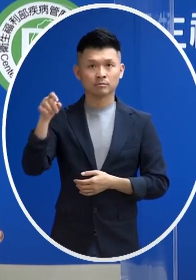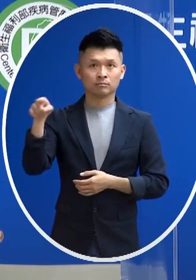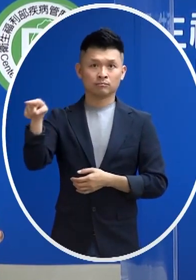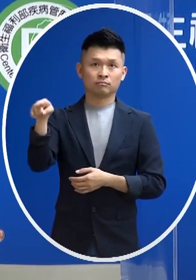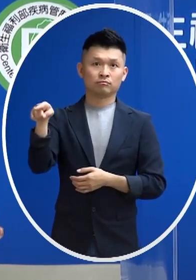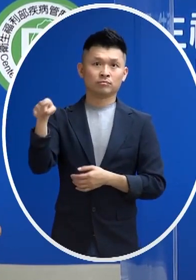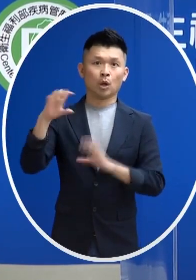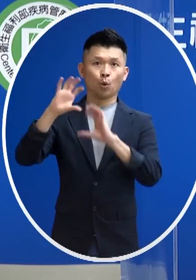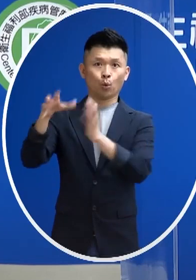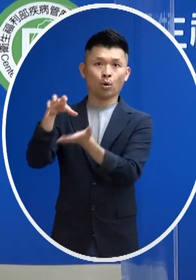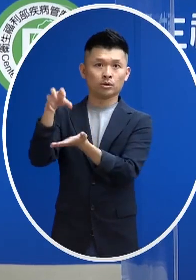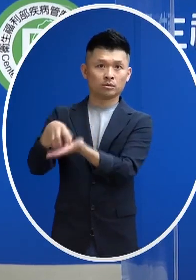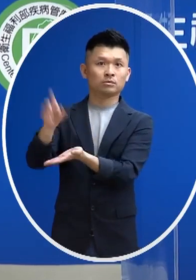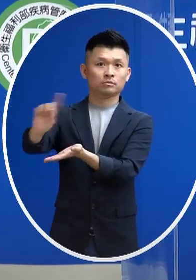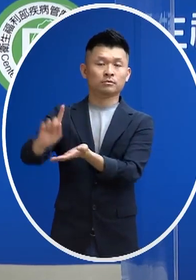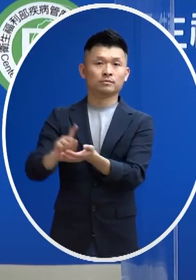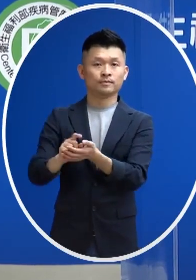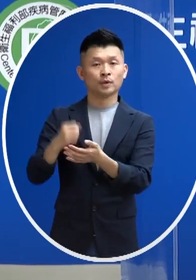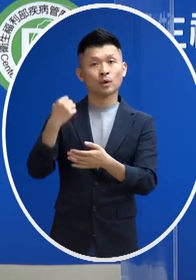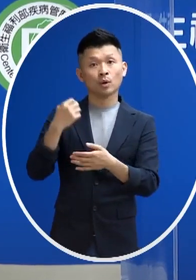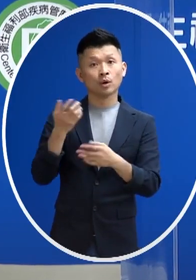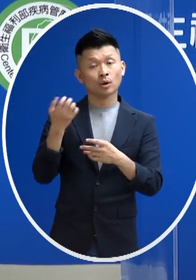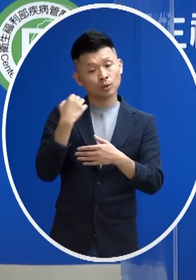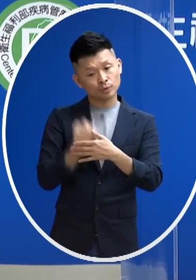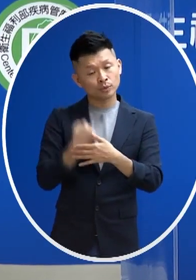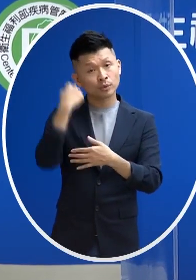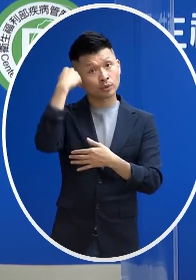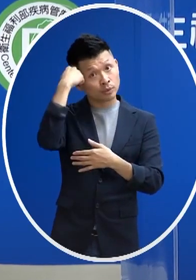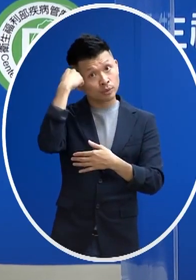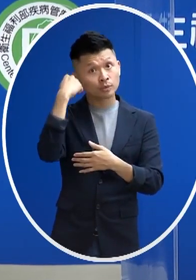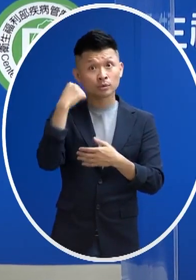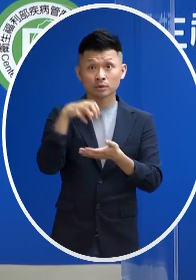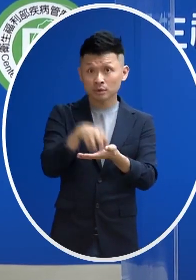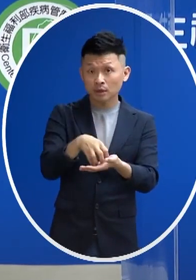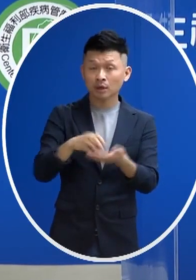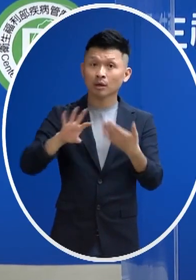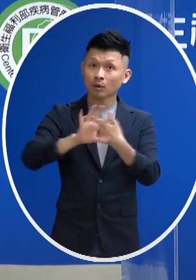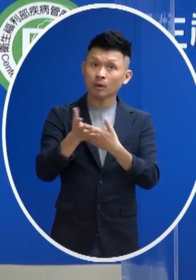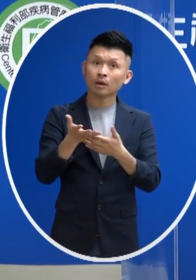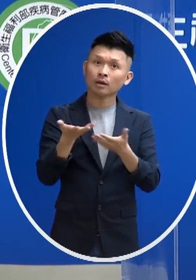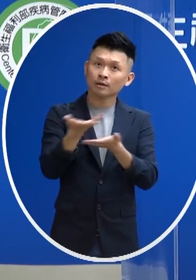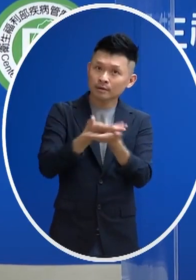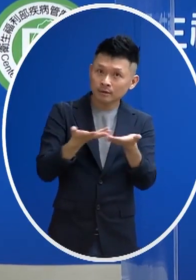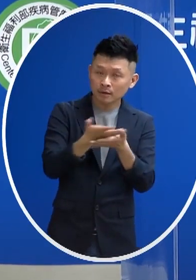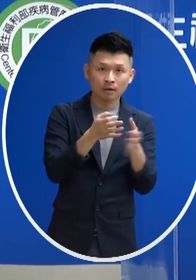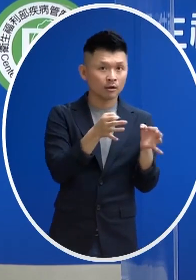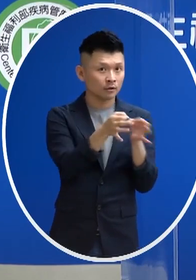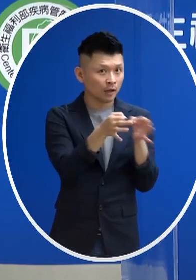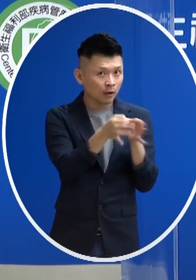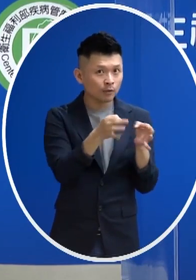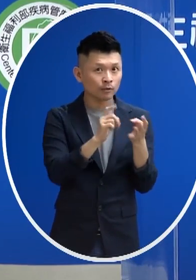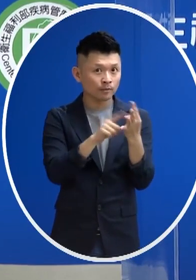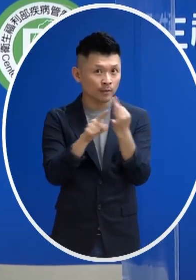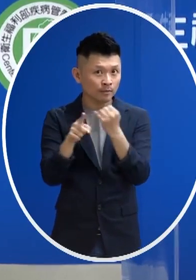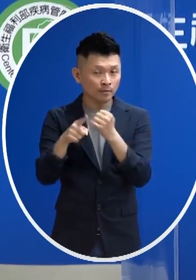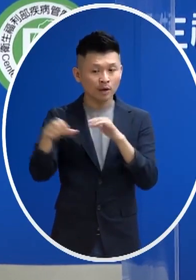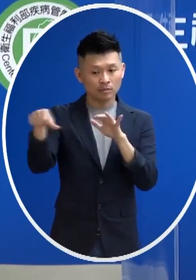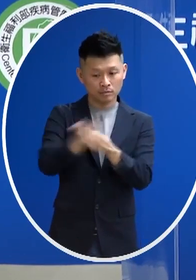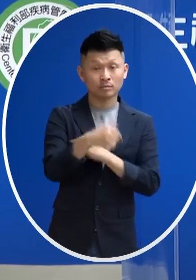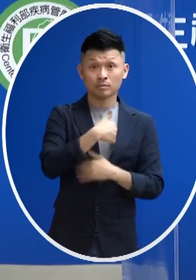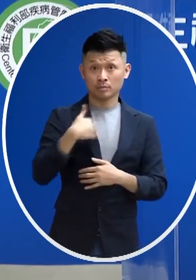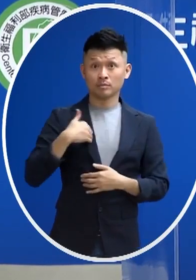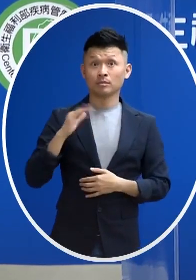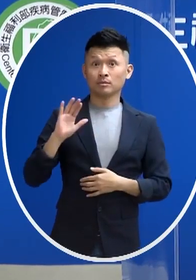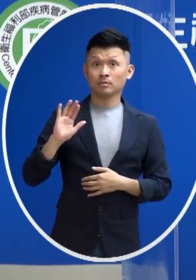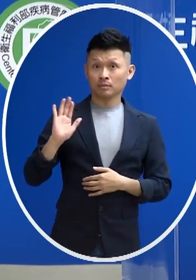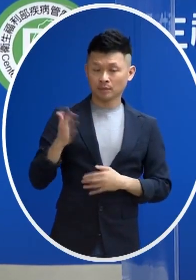别，所以他有居留证要，然后有外交或商务等等的这些他可以进来，不过要居家